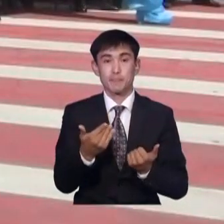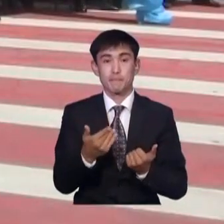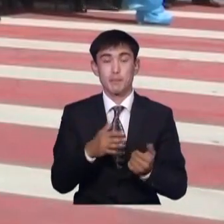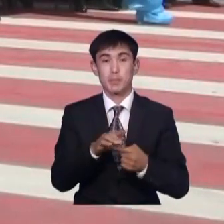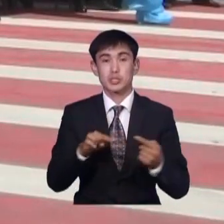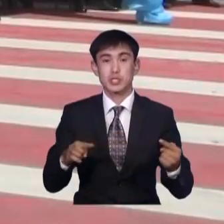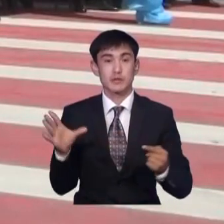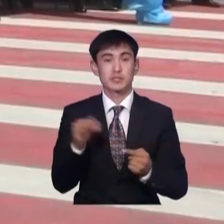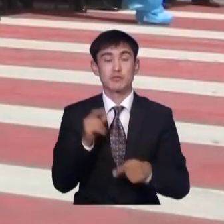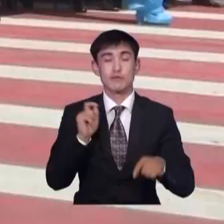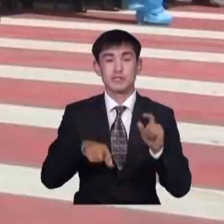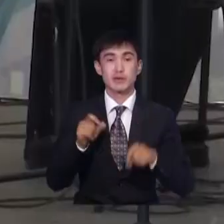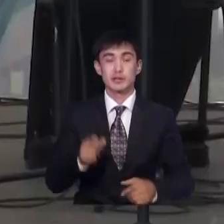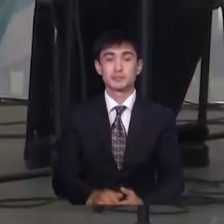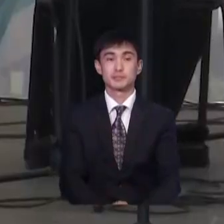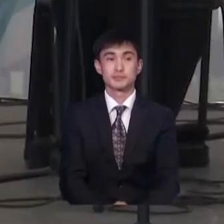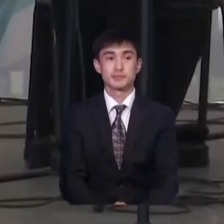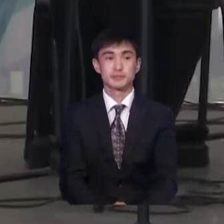на протяжении всего фестиваля.